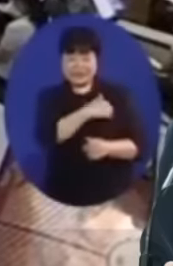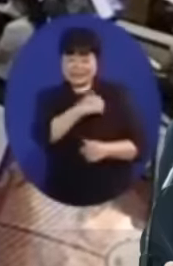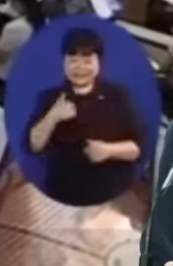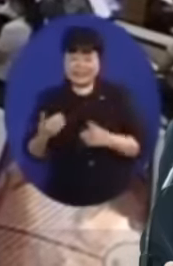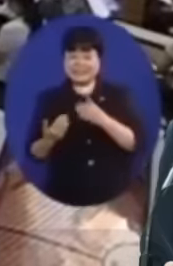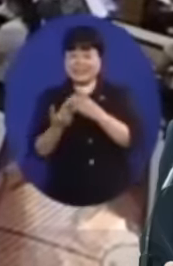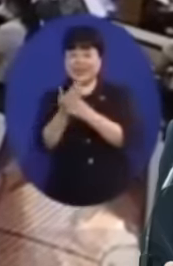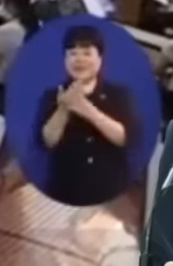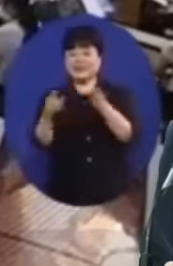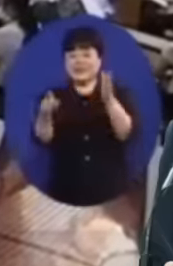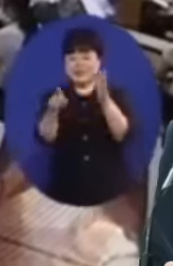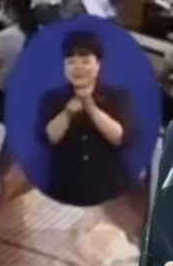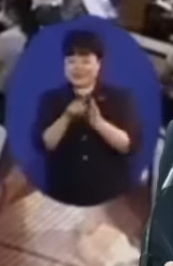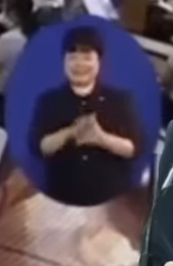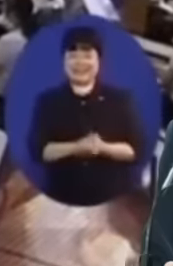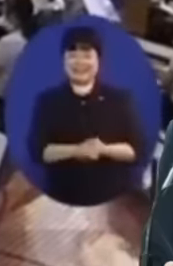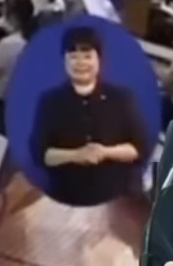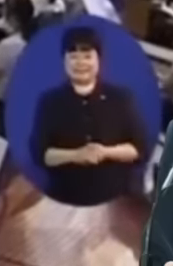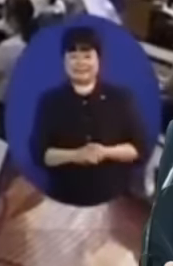오게 되는 것입니다.